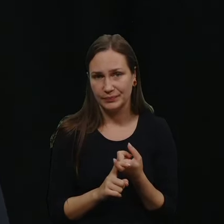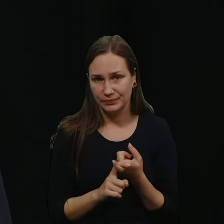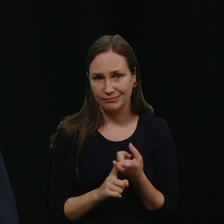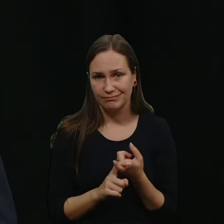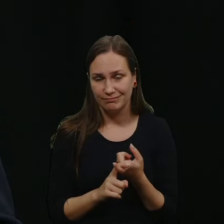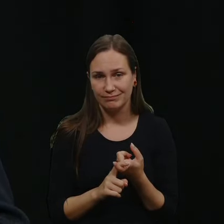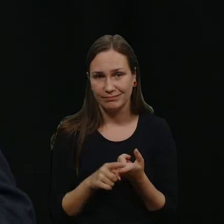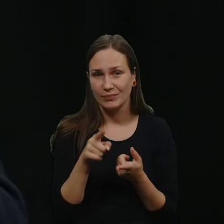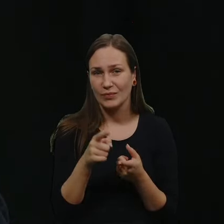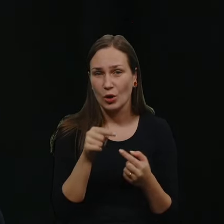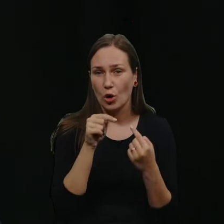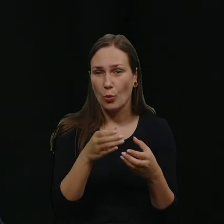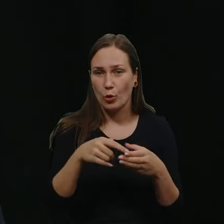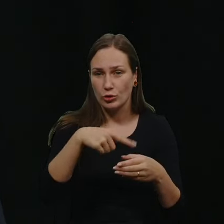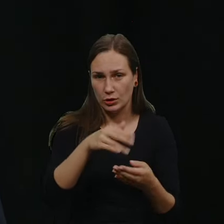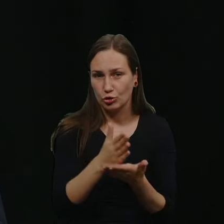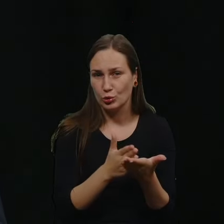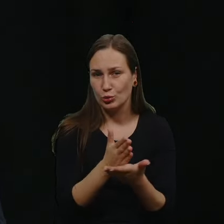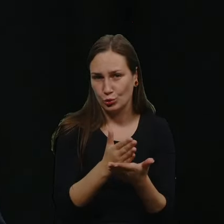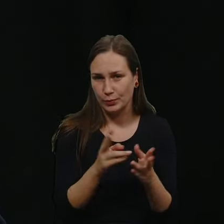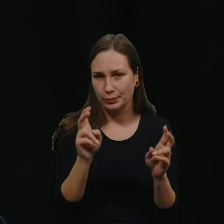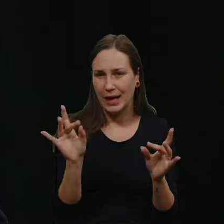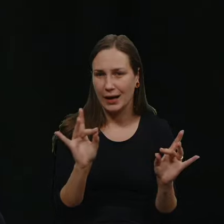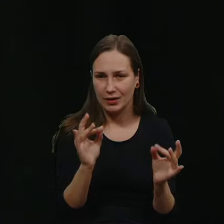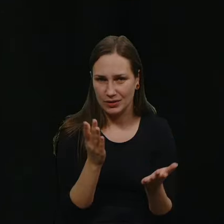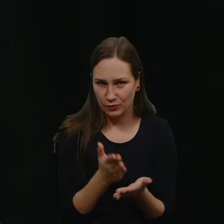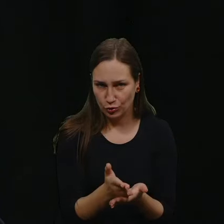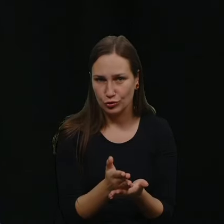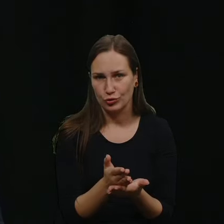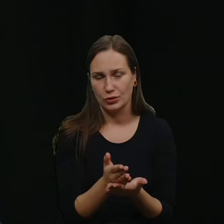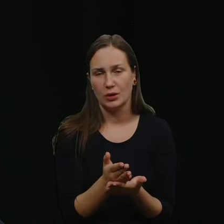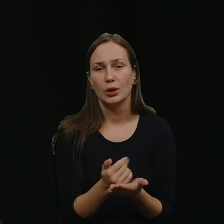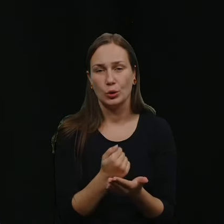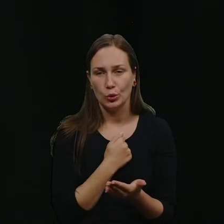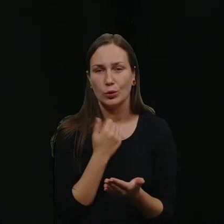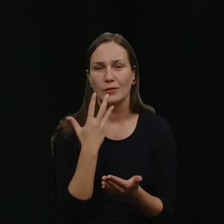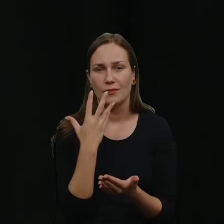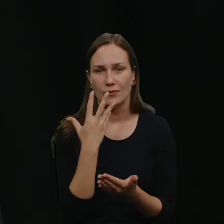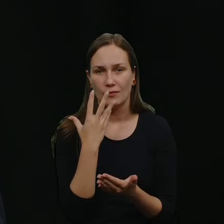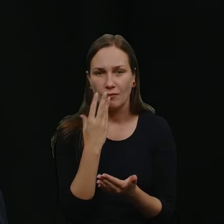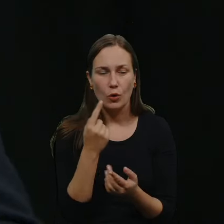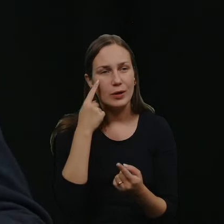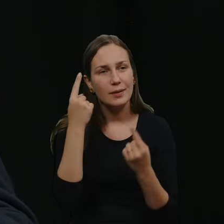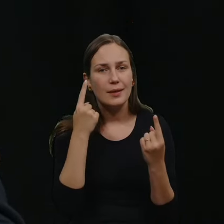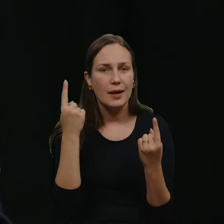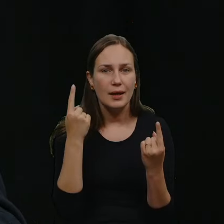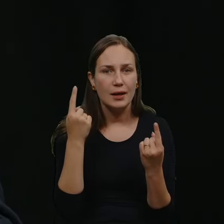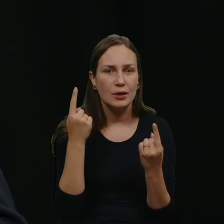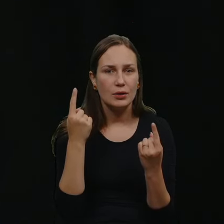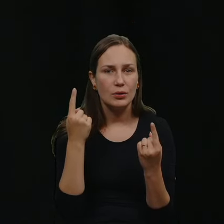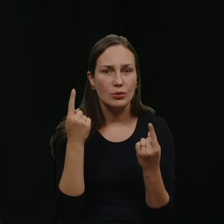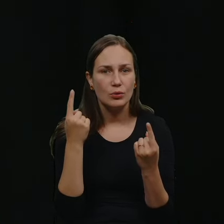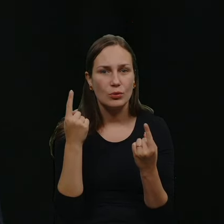tokia patyrusi, gana yra agresyvi, gana tokia, nu, turintis įvairiausių minčių, kaip